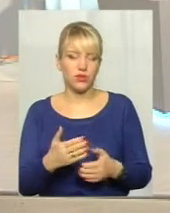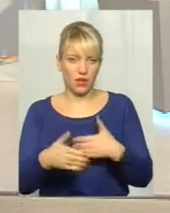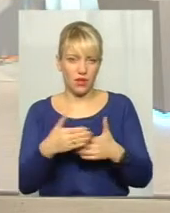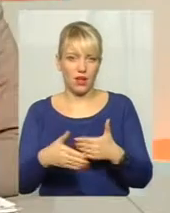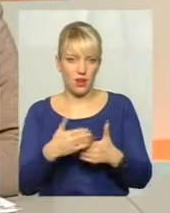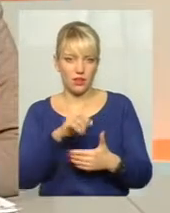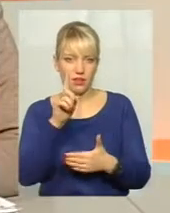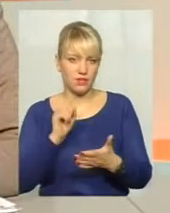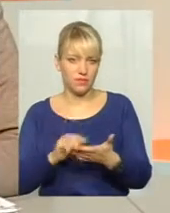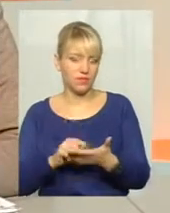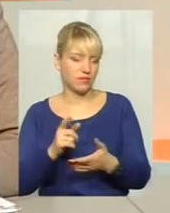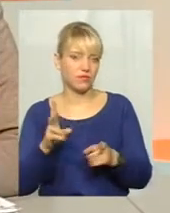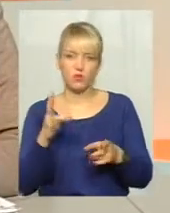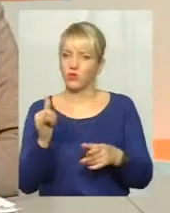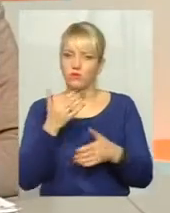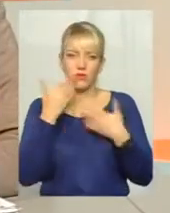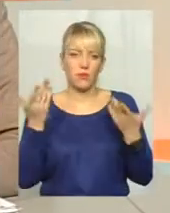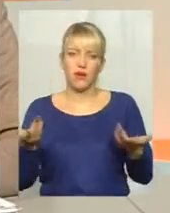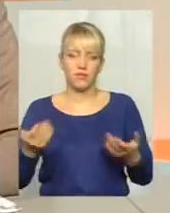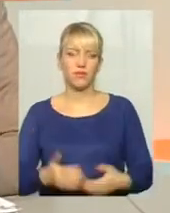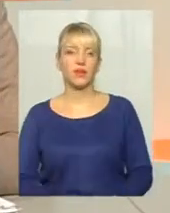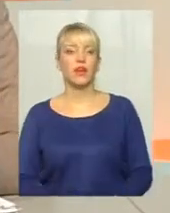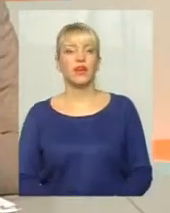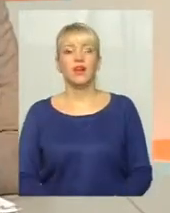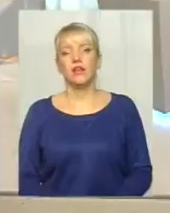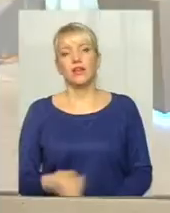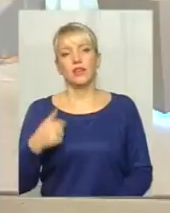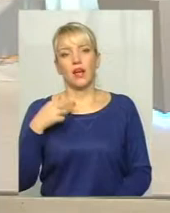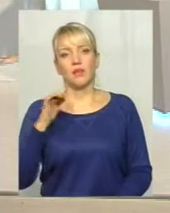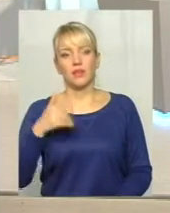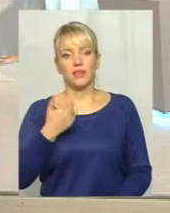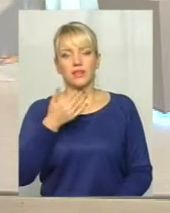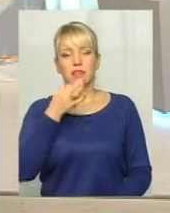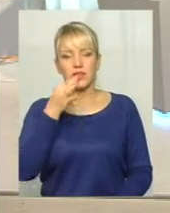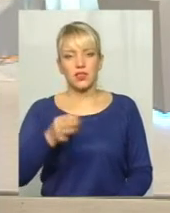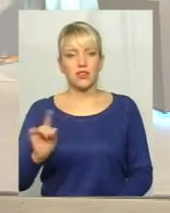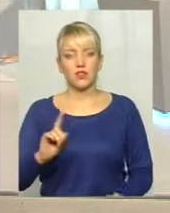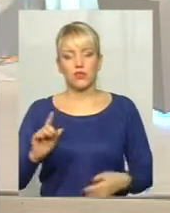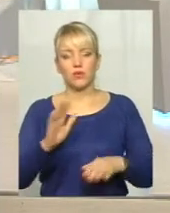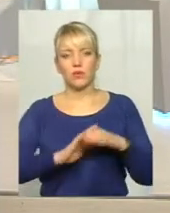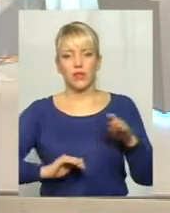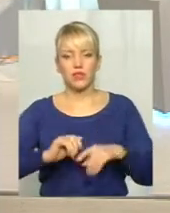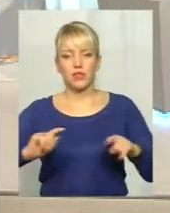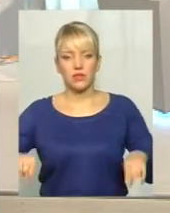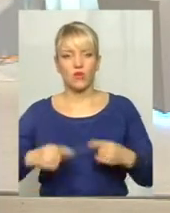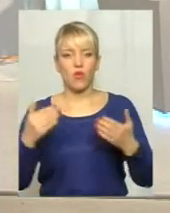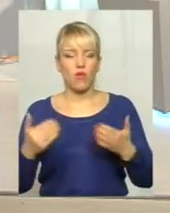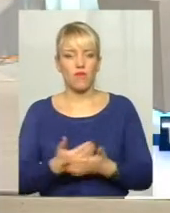карати, немає. Я би хотів сказати, що практика створення нових, абсолютно нових